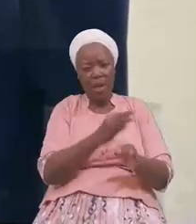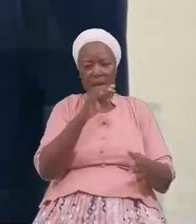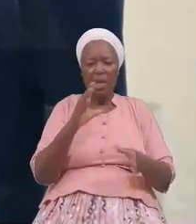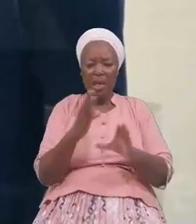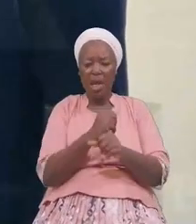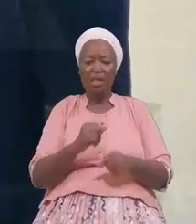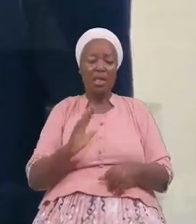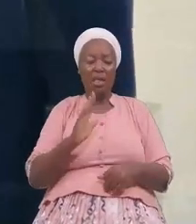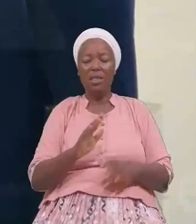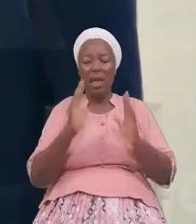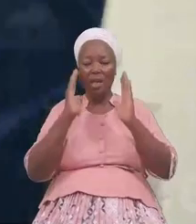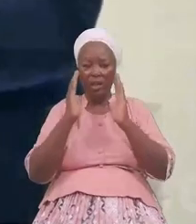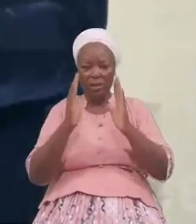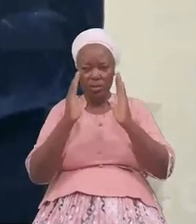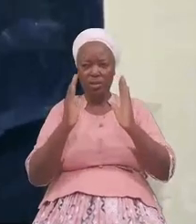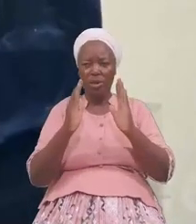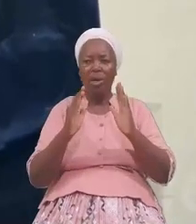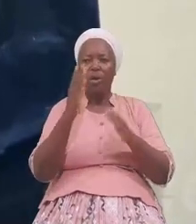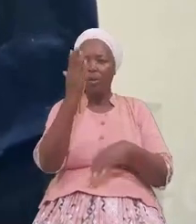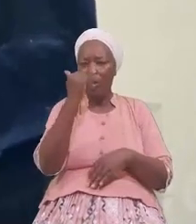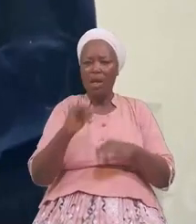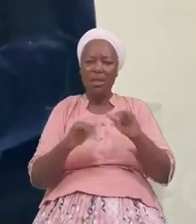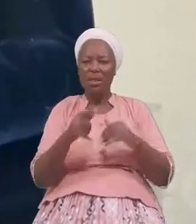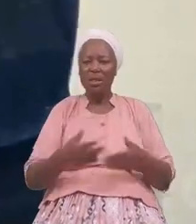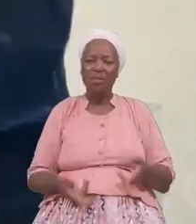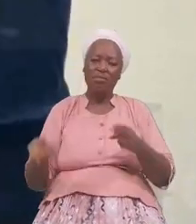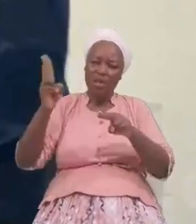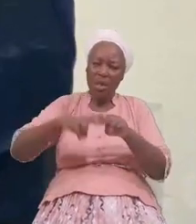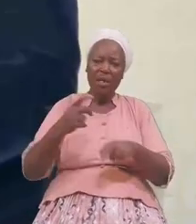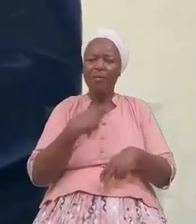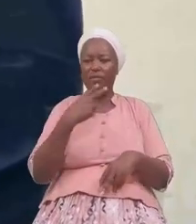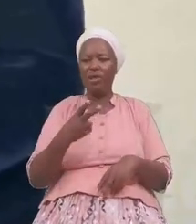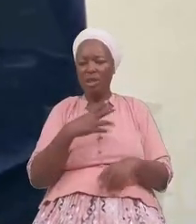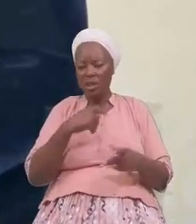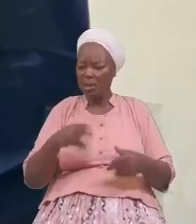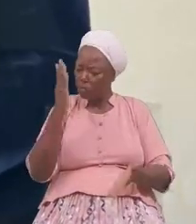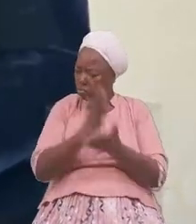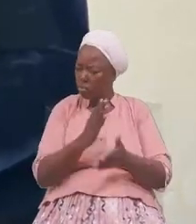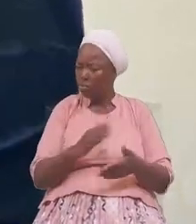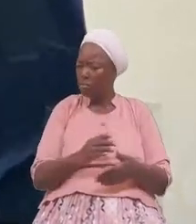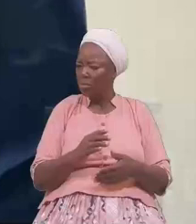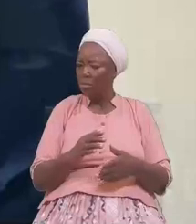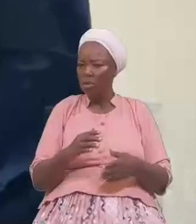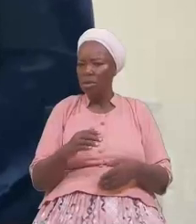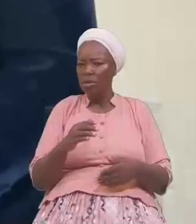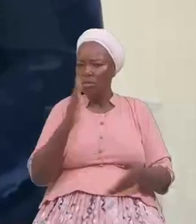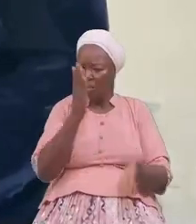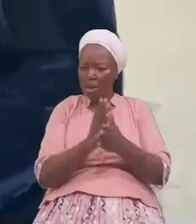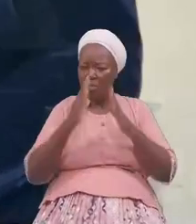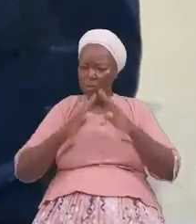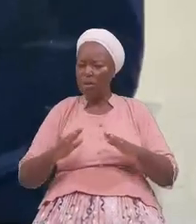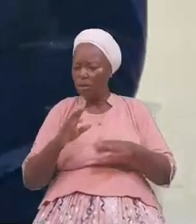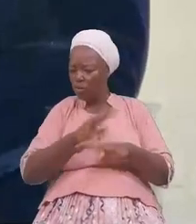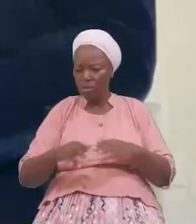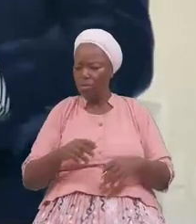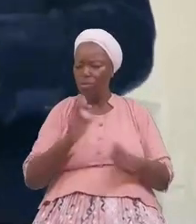attention. Pourquoi a-t-il levé la voix quand on l'a dit, tais-toi, ne parle plus, ne demande plus?